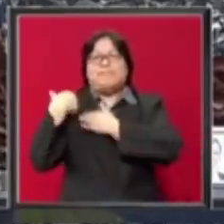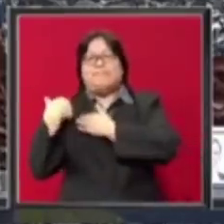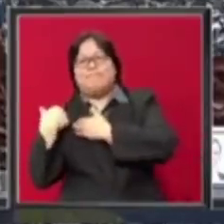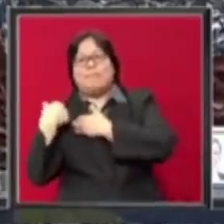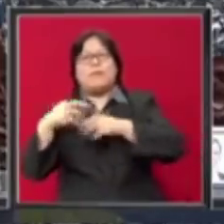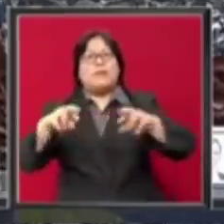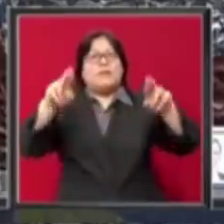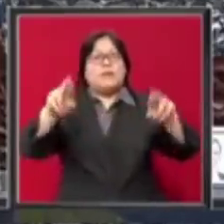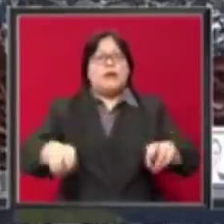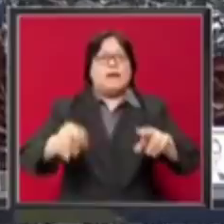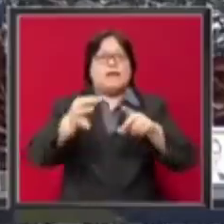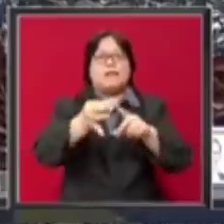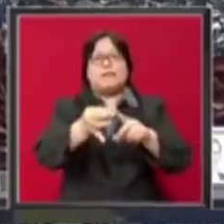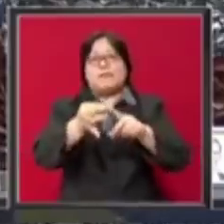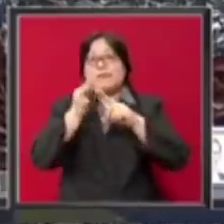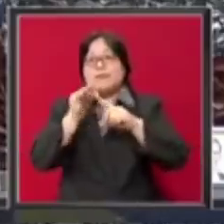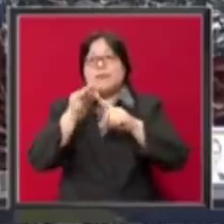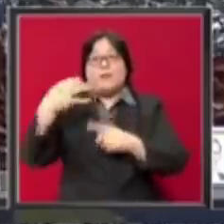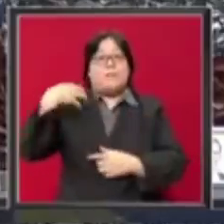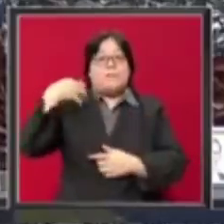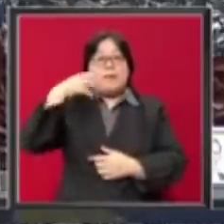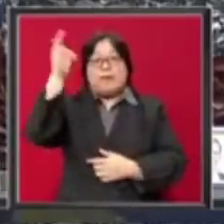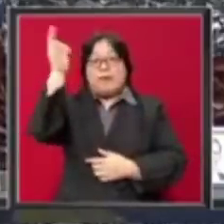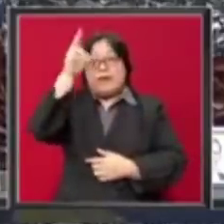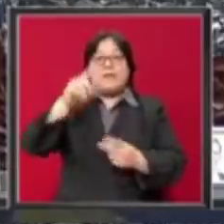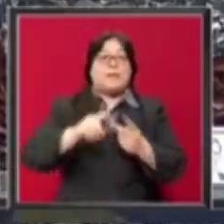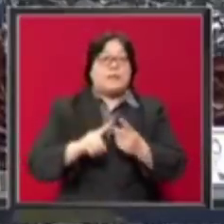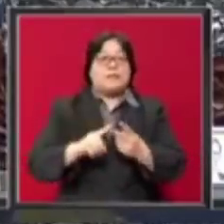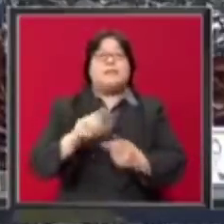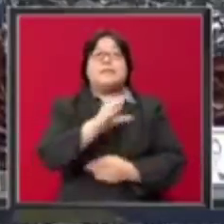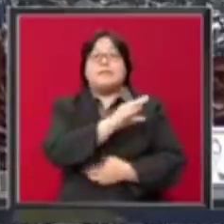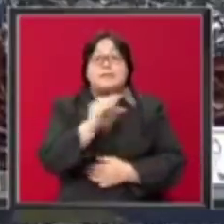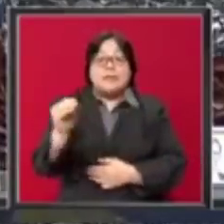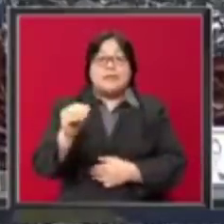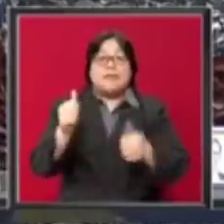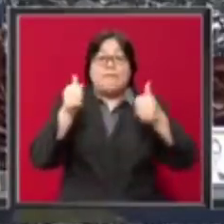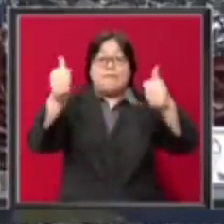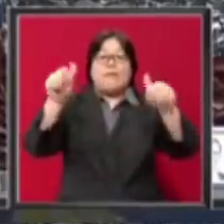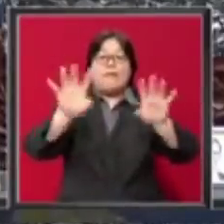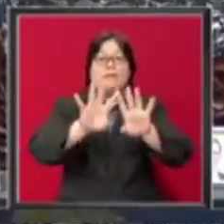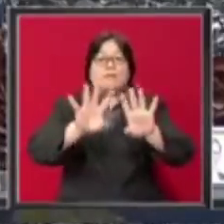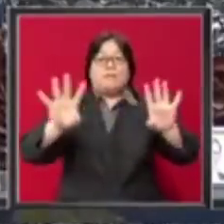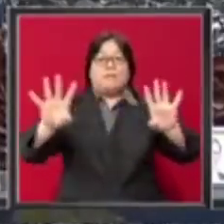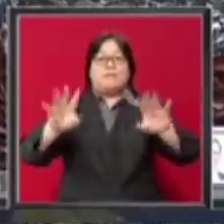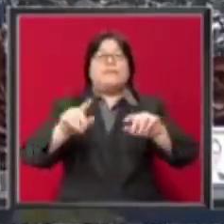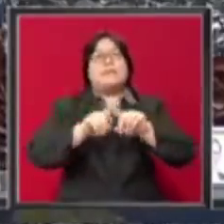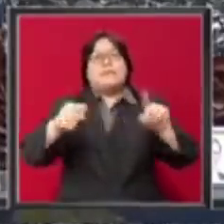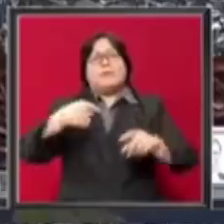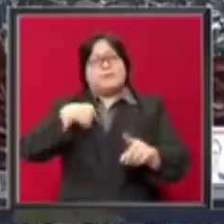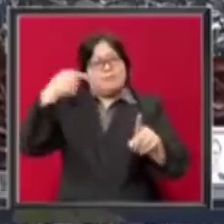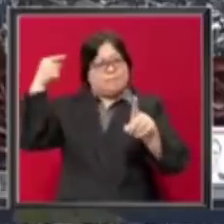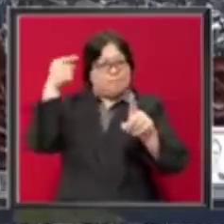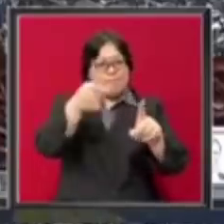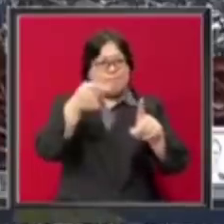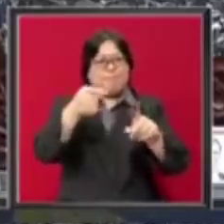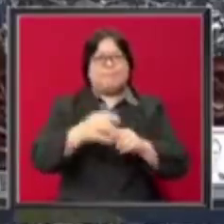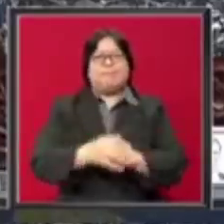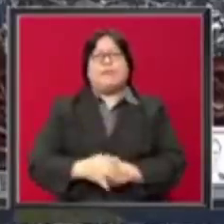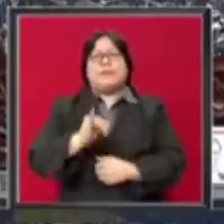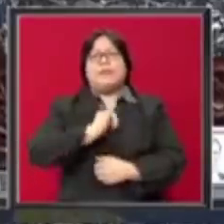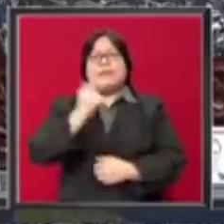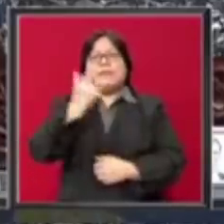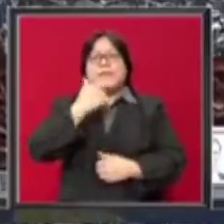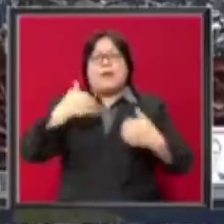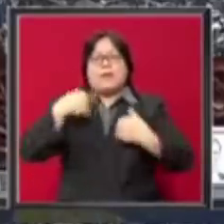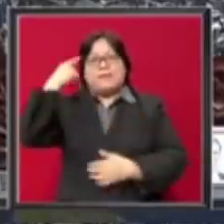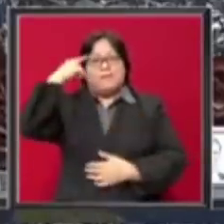rakyat, khususnya pegawai-pegawai kerajaan, pejabat awam dan juga frontliners. Tapi saya tekankan di sini, saya tidak mahu